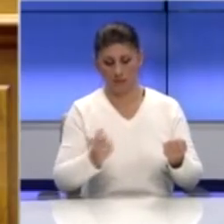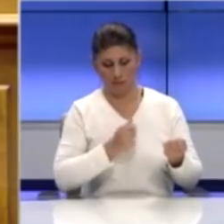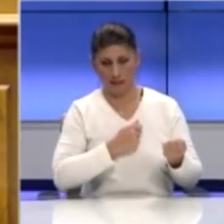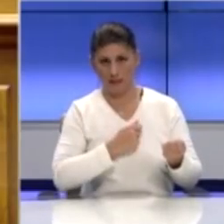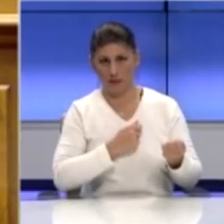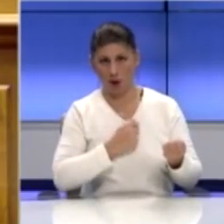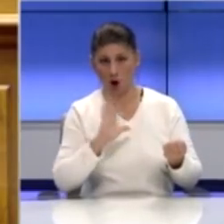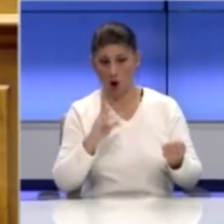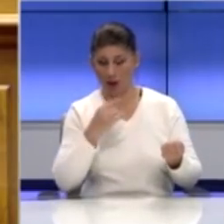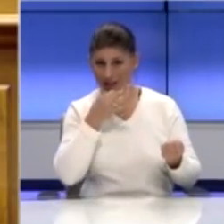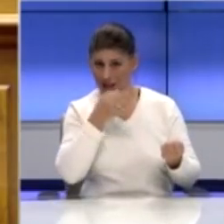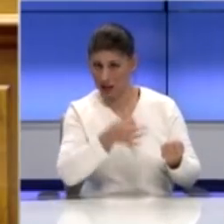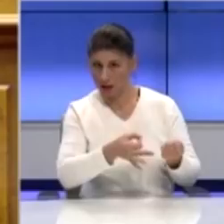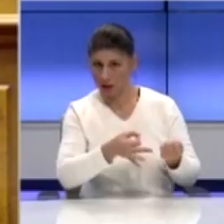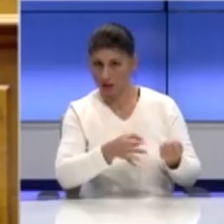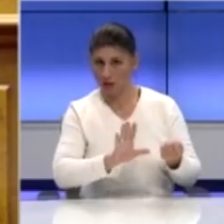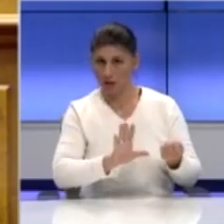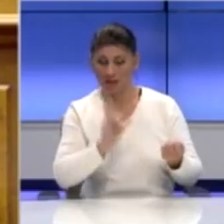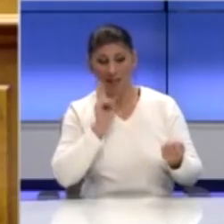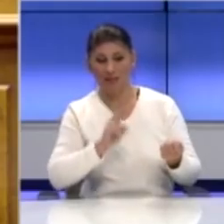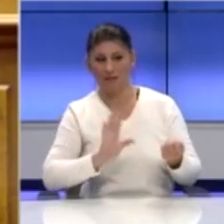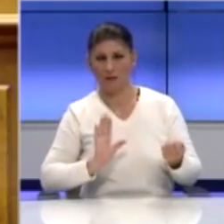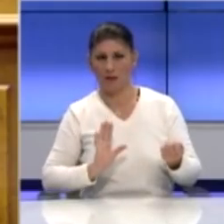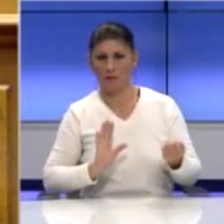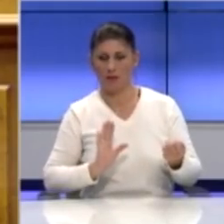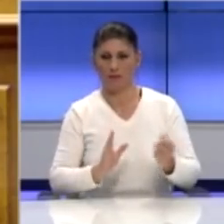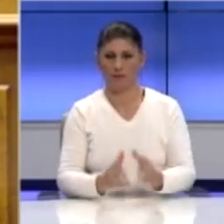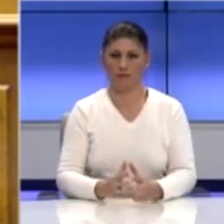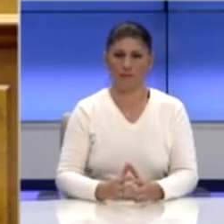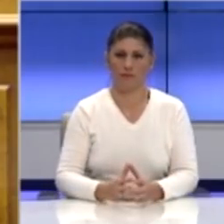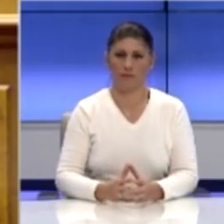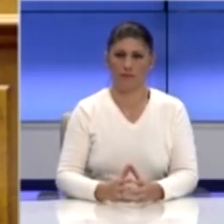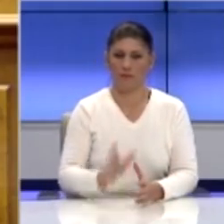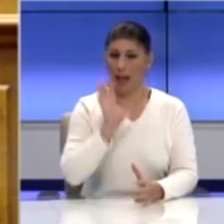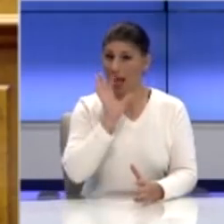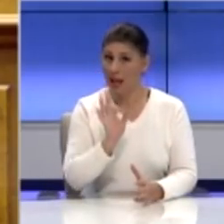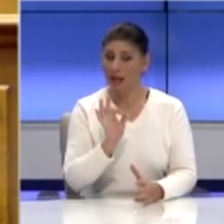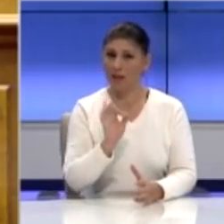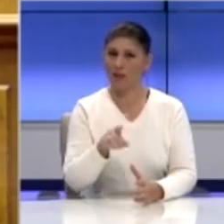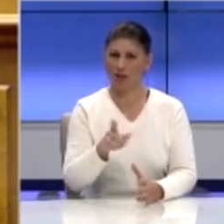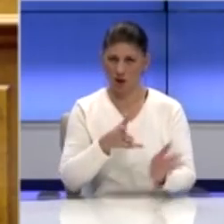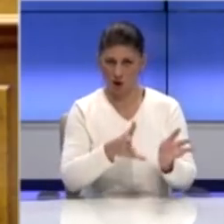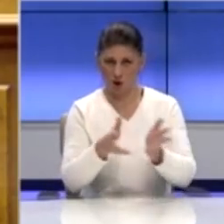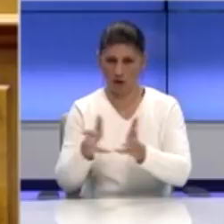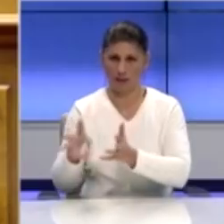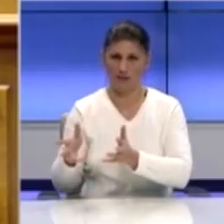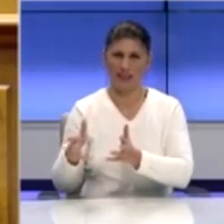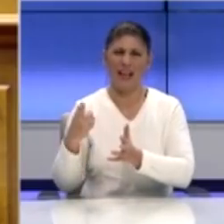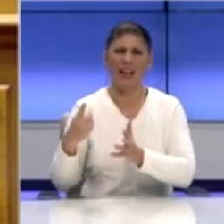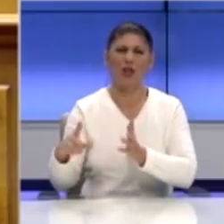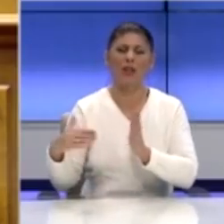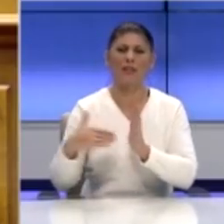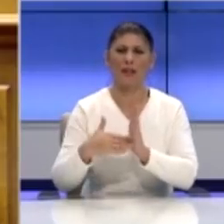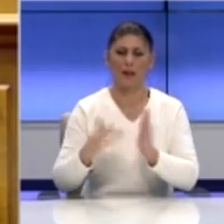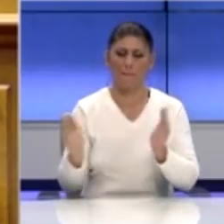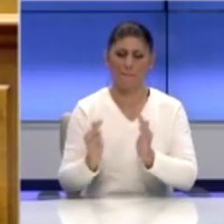πιστευτοί όταν ισχυρίζεστε ότι δεν τις βλέπετε. Αλήθεια, νομίζετε ότι κοροϊδεύετε τους εκατοντάδες